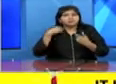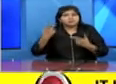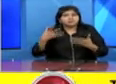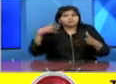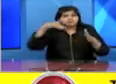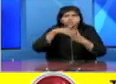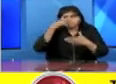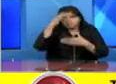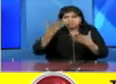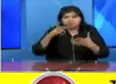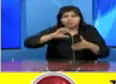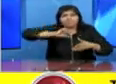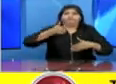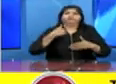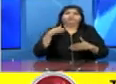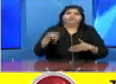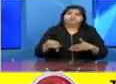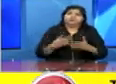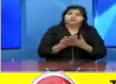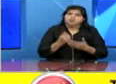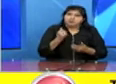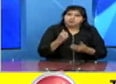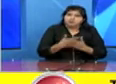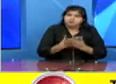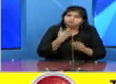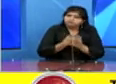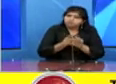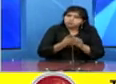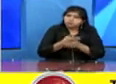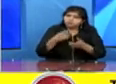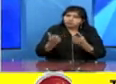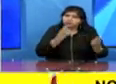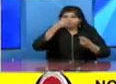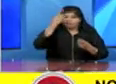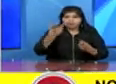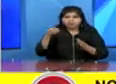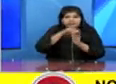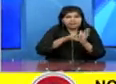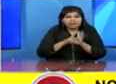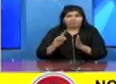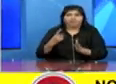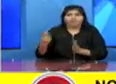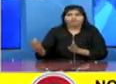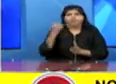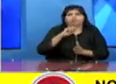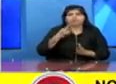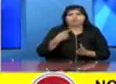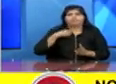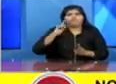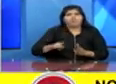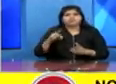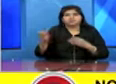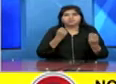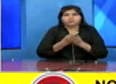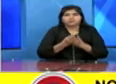और इसीलिए ये कठोर कदम उठाने बहुत आवश्यक थे। किसी का मन नहीं करता है ऐसे कदमों